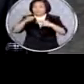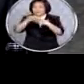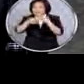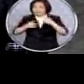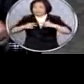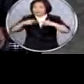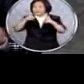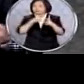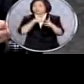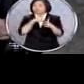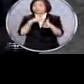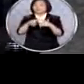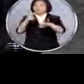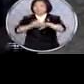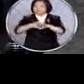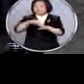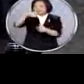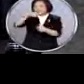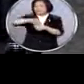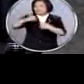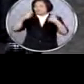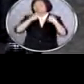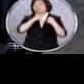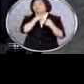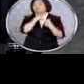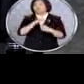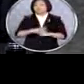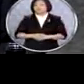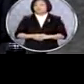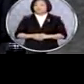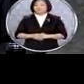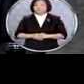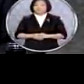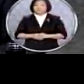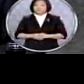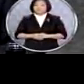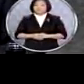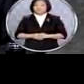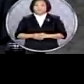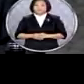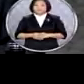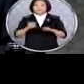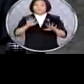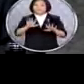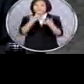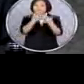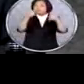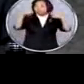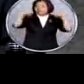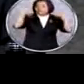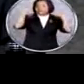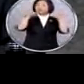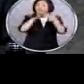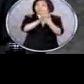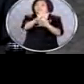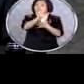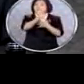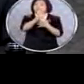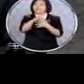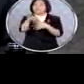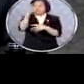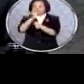啊，跟继职教育必须要挂钩起来，让我们的毕业生能够毕业以后